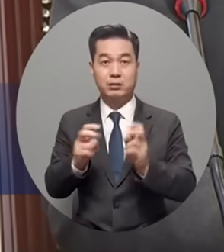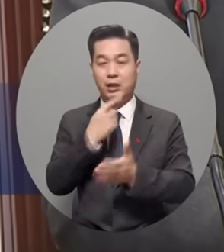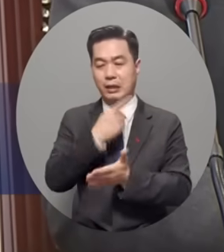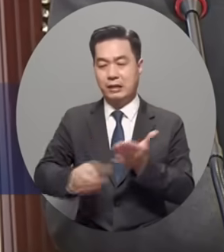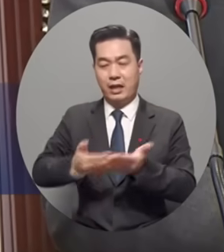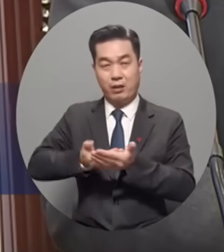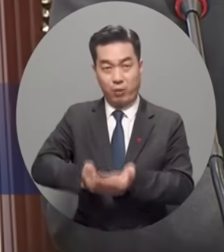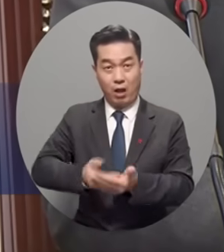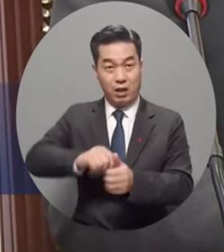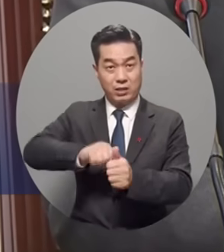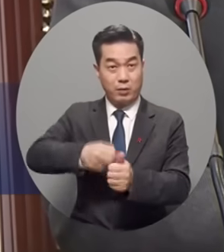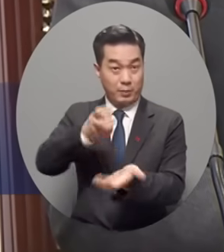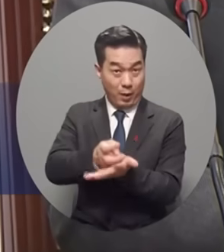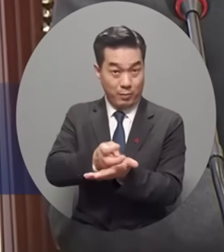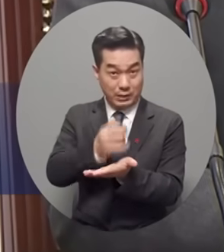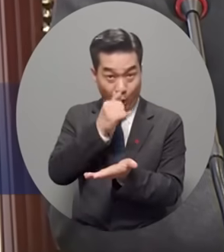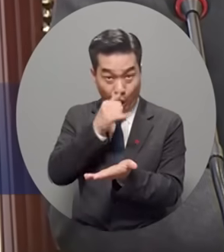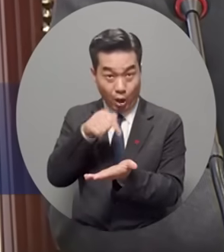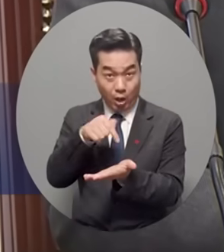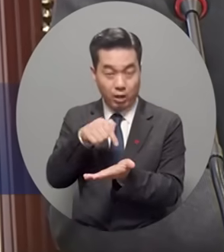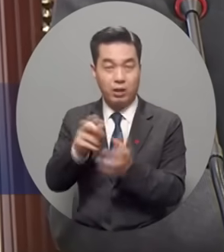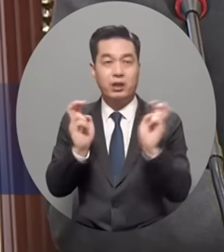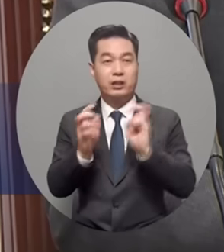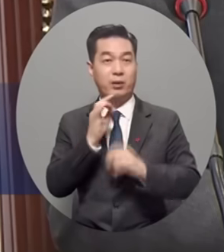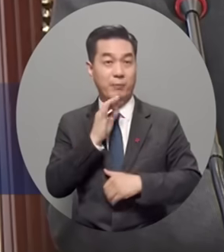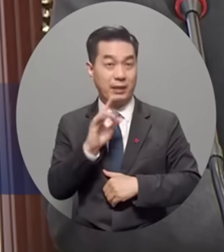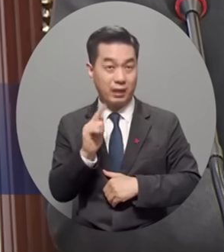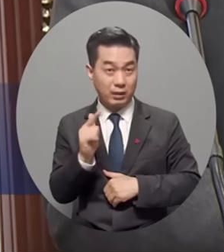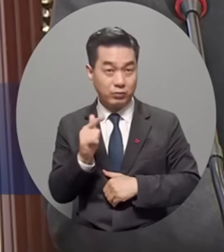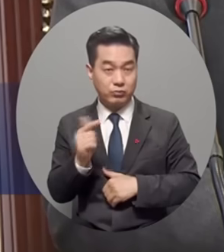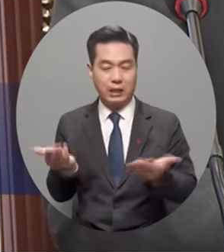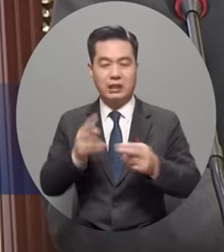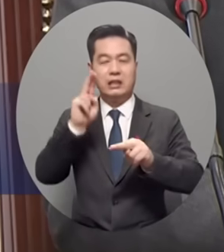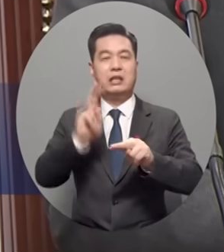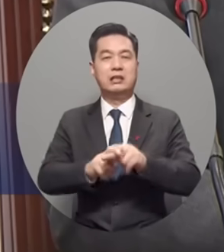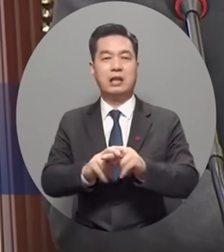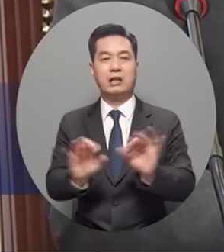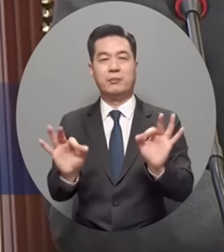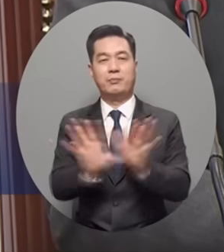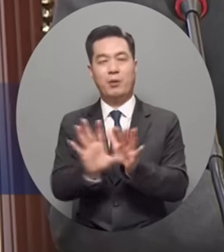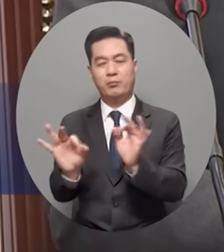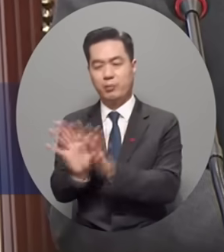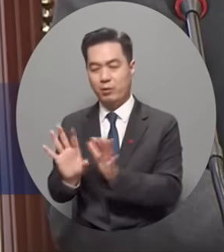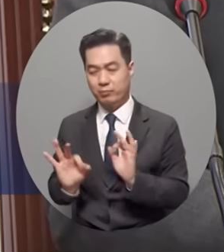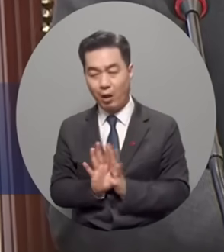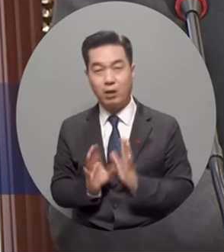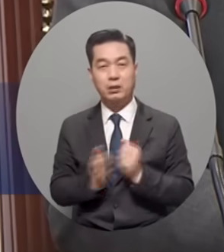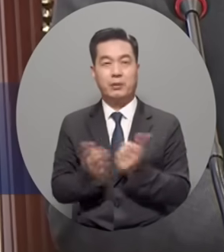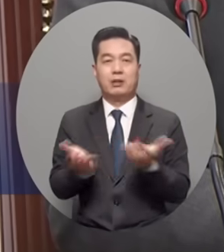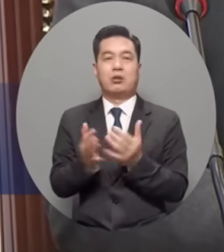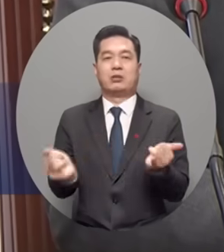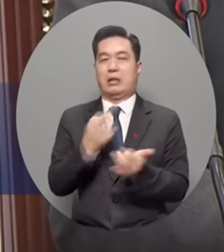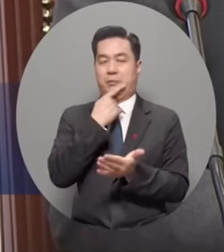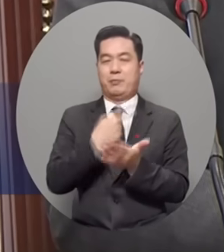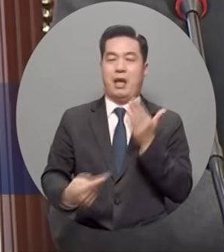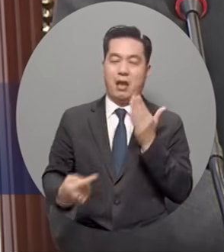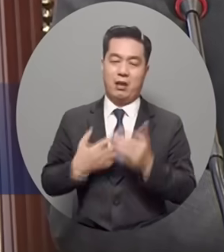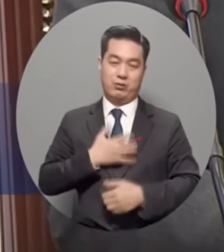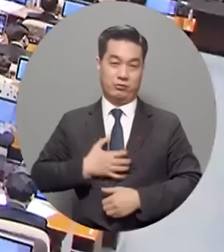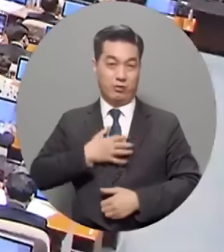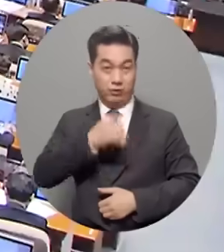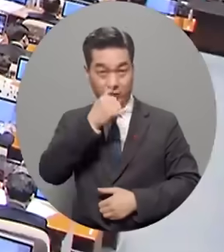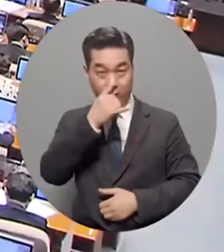중대재해처벌법이 적용된다면 기업뿐만이 아니라 일자리 축소 등으로 근로자들에게까지 피해가 미칠 우려가